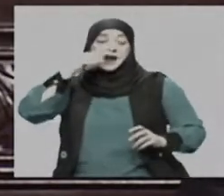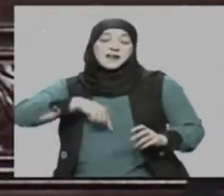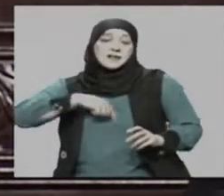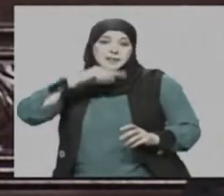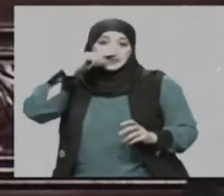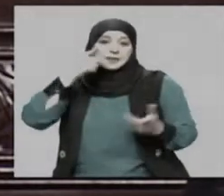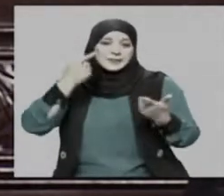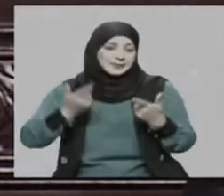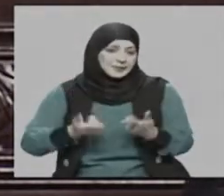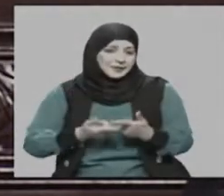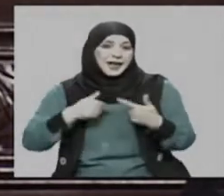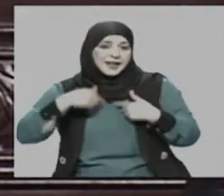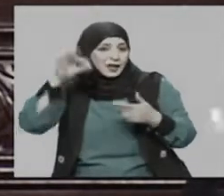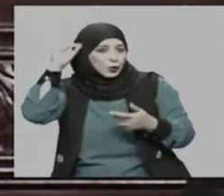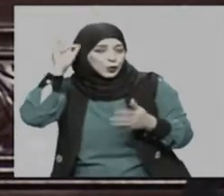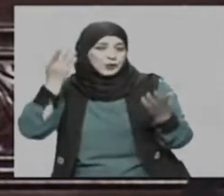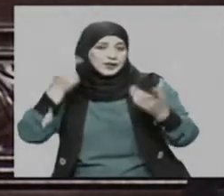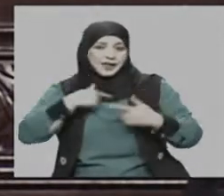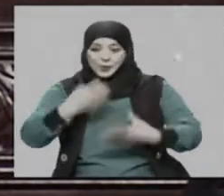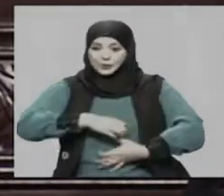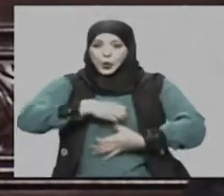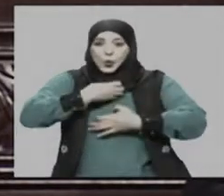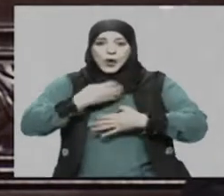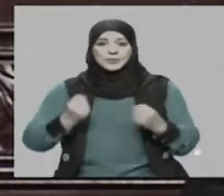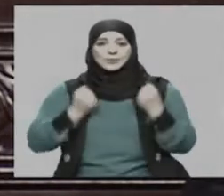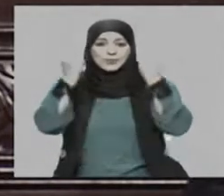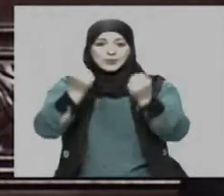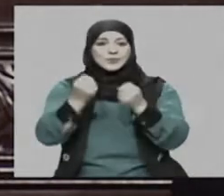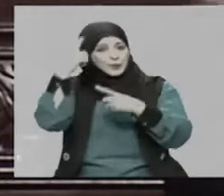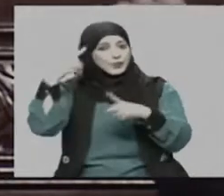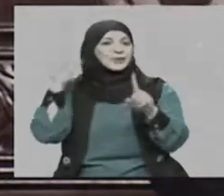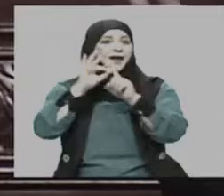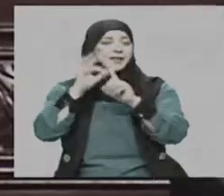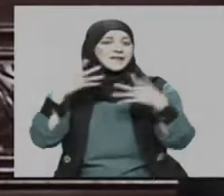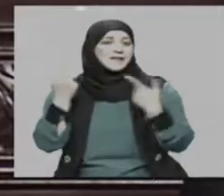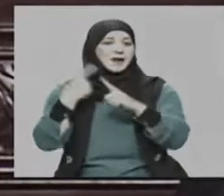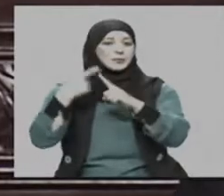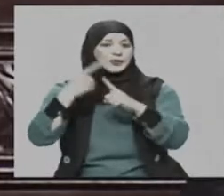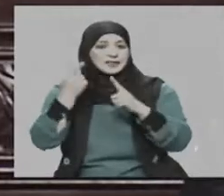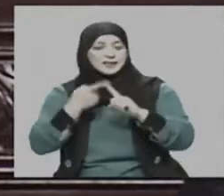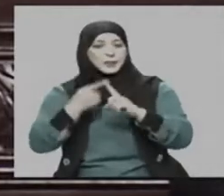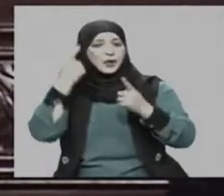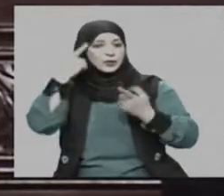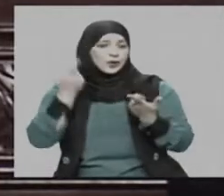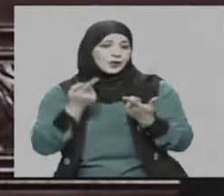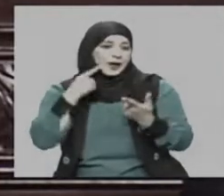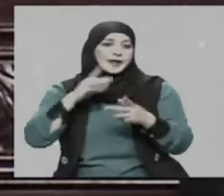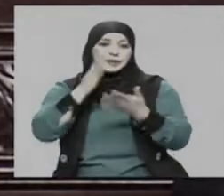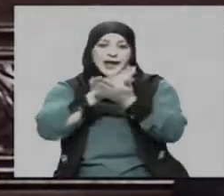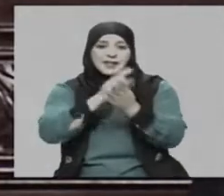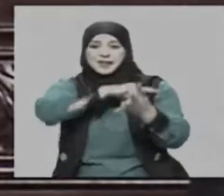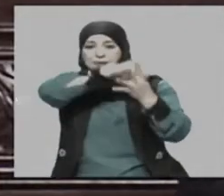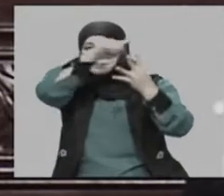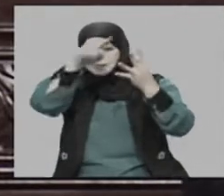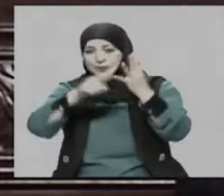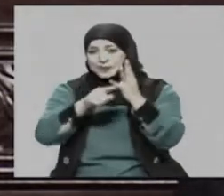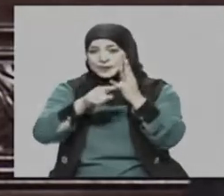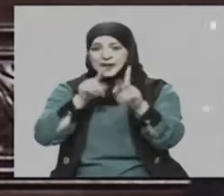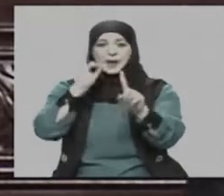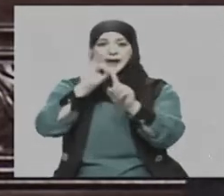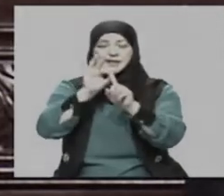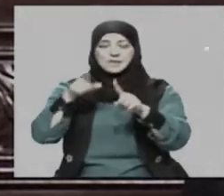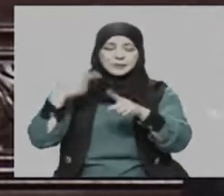كما قلت بالروح هذه، بالروح النضالية، بهالأهداف. حطينا أربع أهداف وقلنا تونا نلقاو كيفاش نعملوه، وبدينا